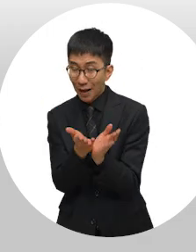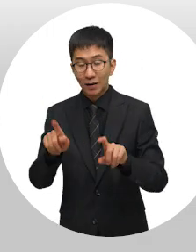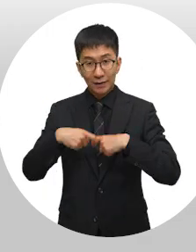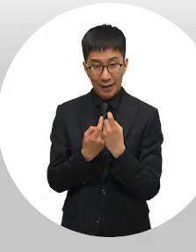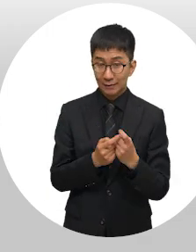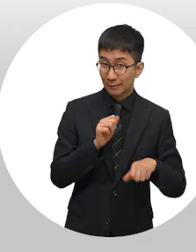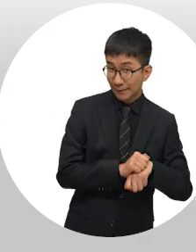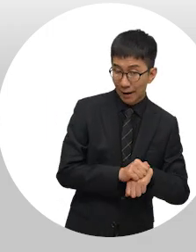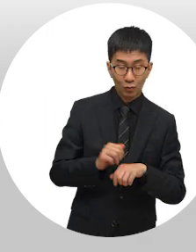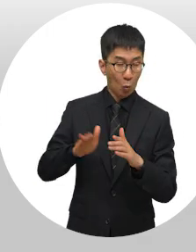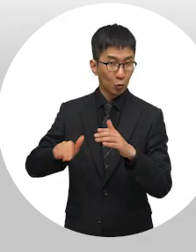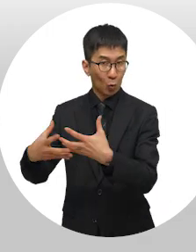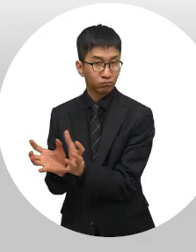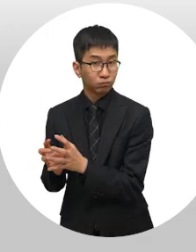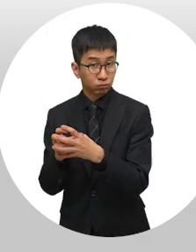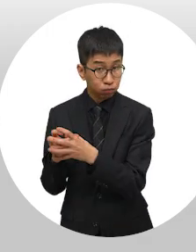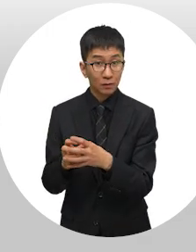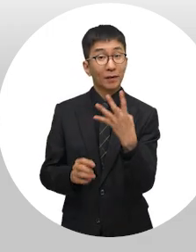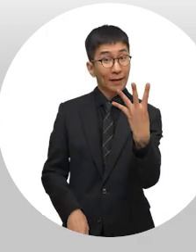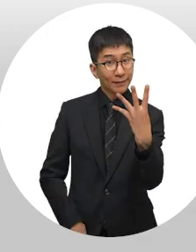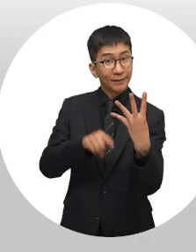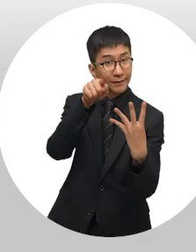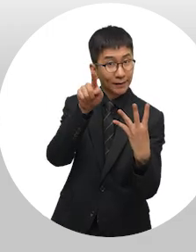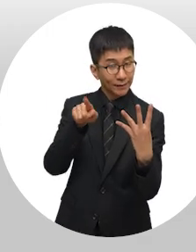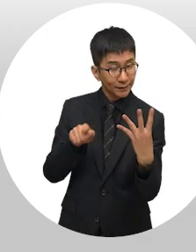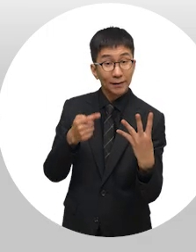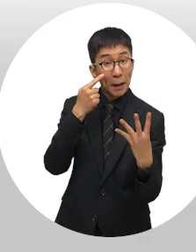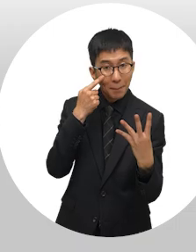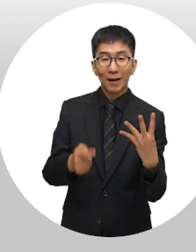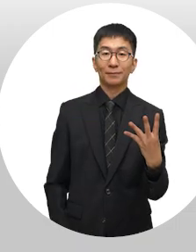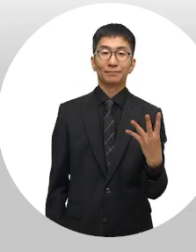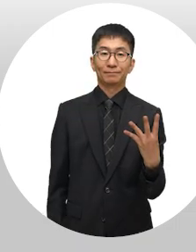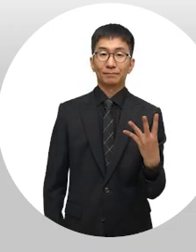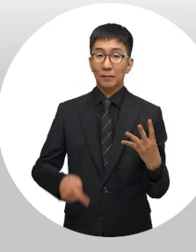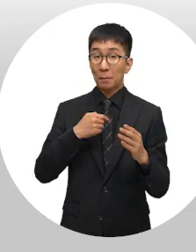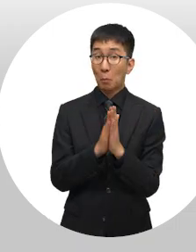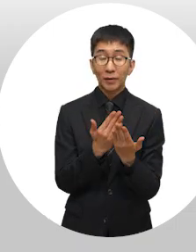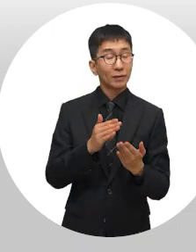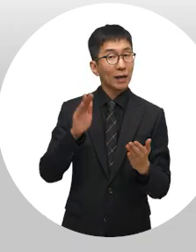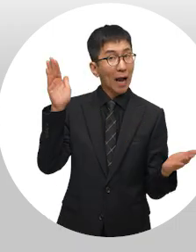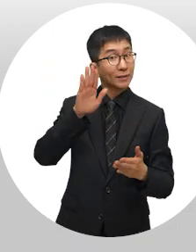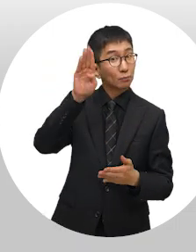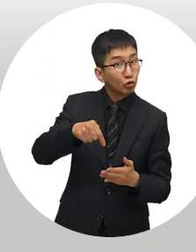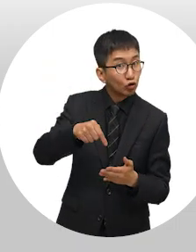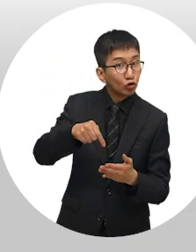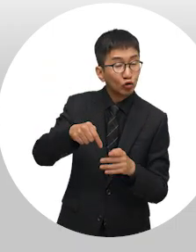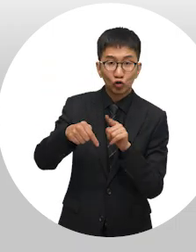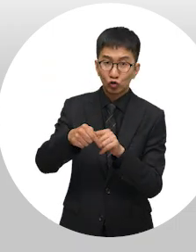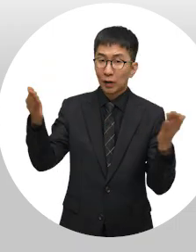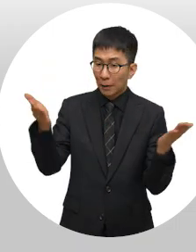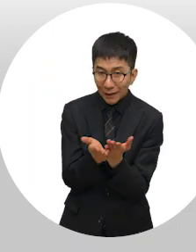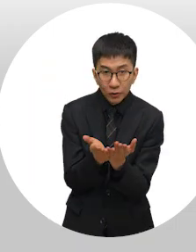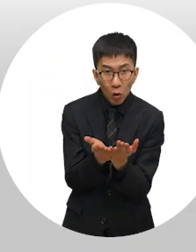적합성, 자기주도성, 공동체 의식. 이제 체크리스트를 보며 각 영역별로 자신의 학교생활 기록부에서